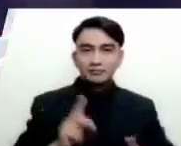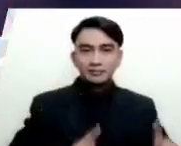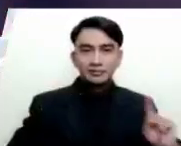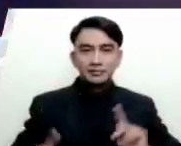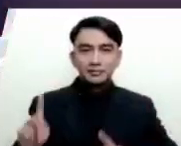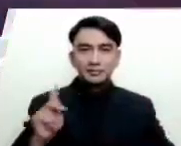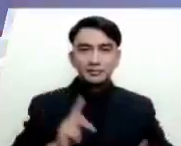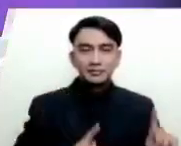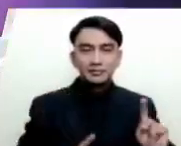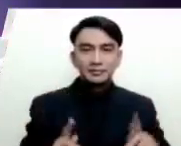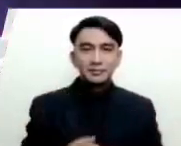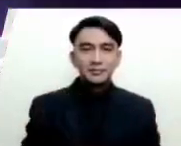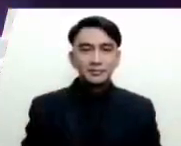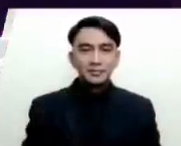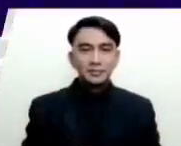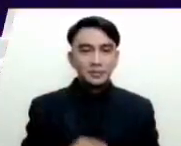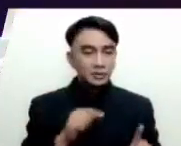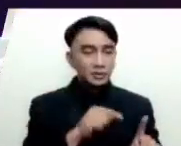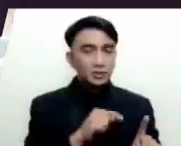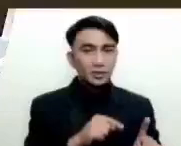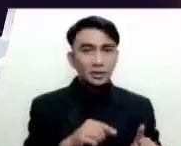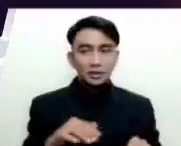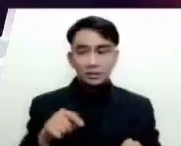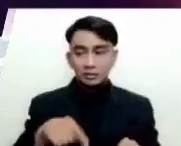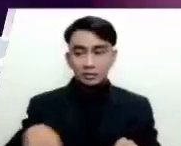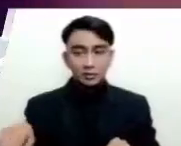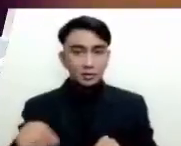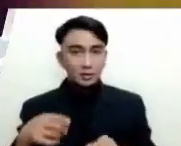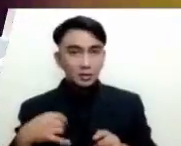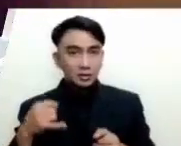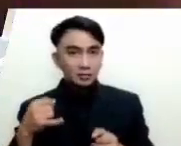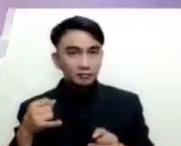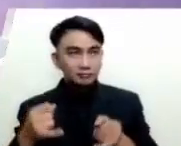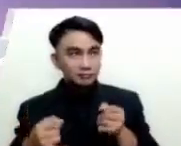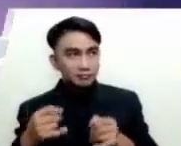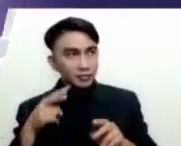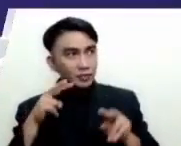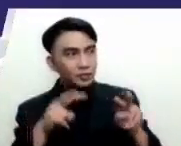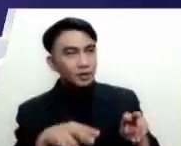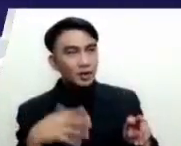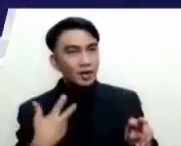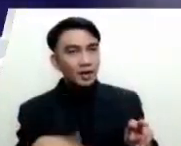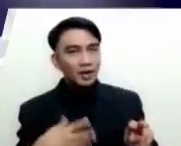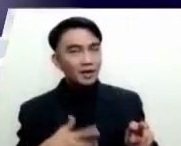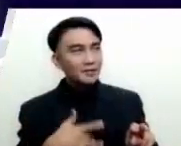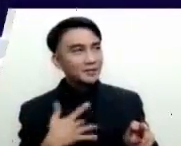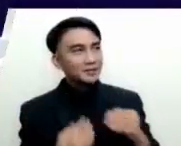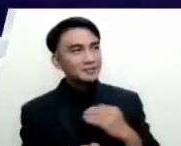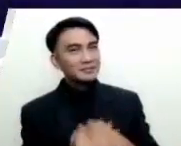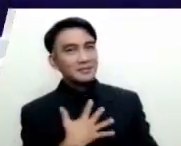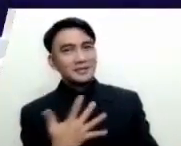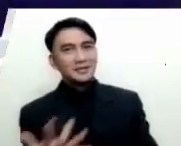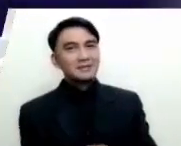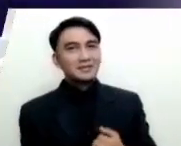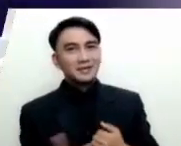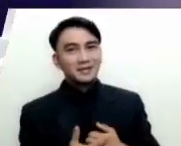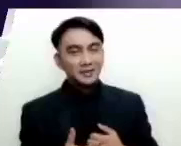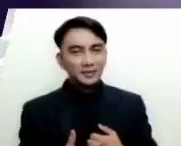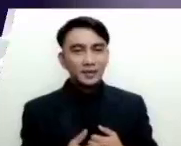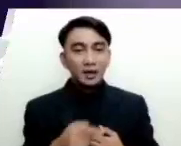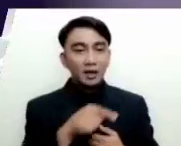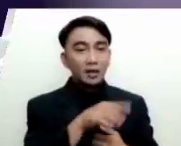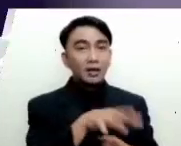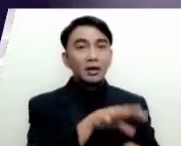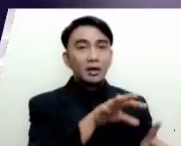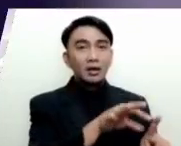Lumalabas nga raw siya, pati judges at special guests ang naloloka. Pero maliban sa special award na natanggap,